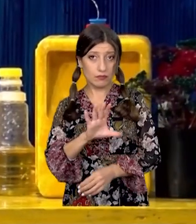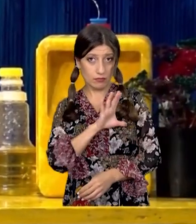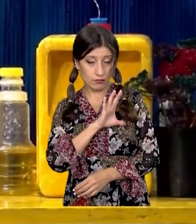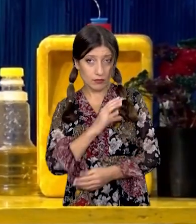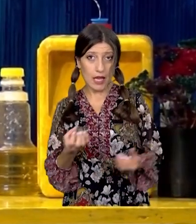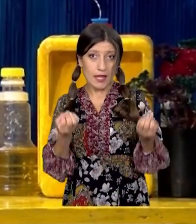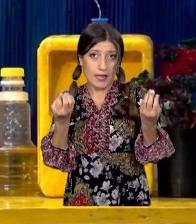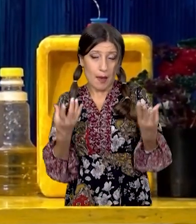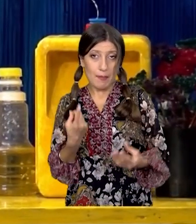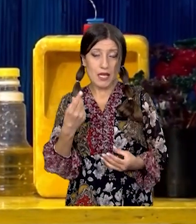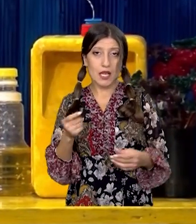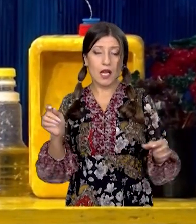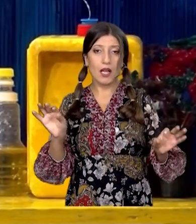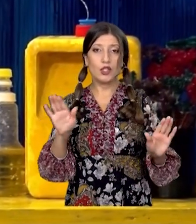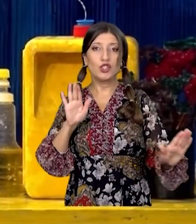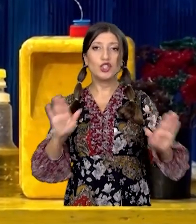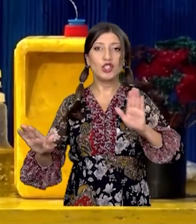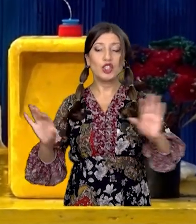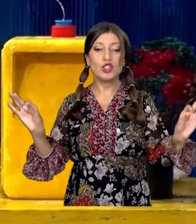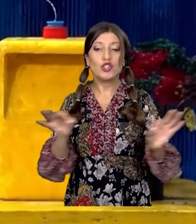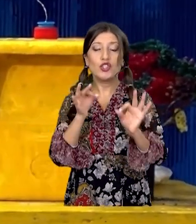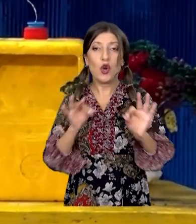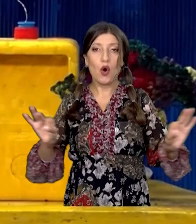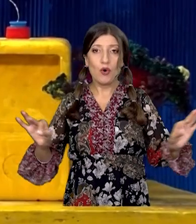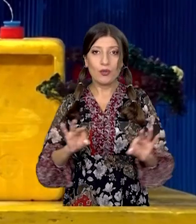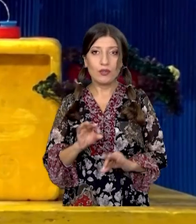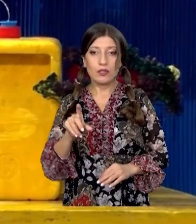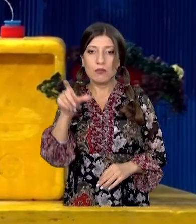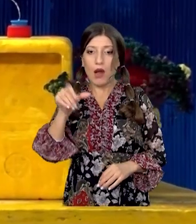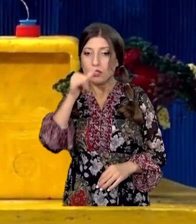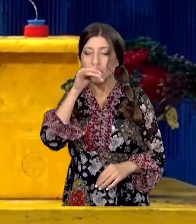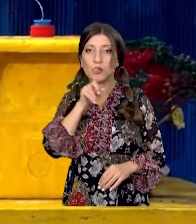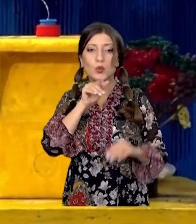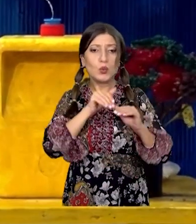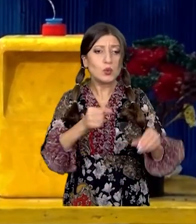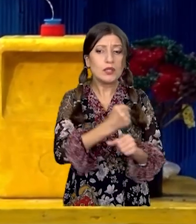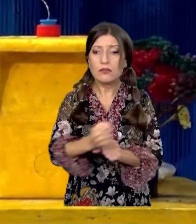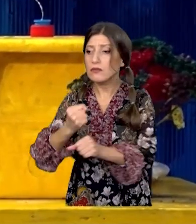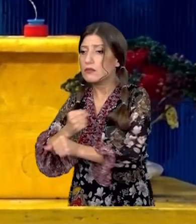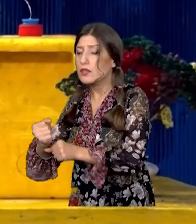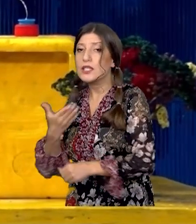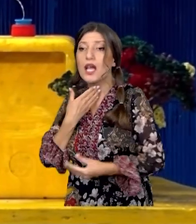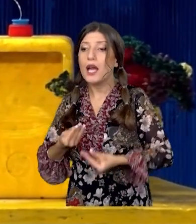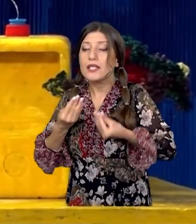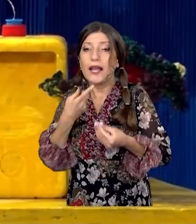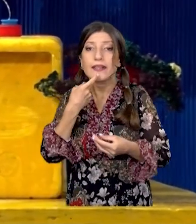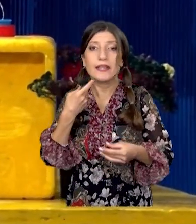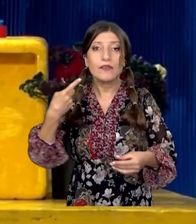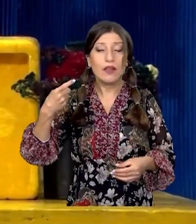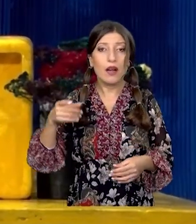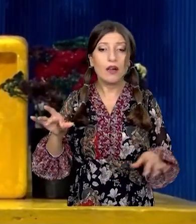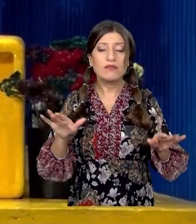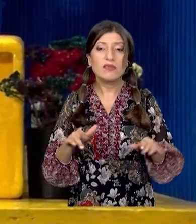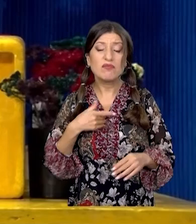էր ընդամենը մեկ խմբավար դիրիժոր բա եւ այդ մարդը չգիտեր որ մեկին լրացնի իսկ որ մեկին ձայն տա որ նվագեն եւ ամեն